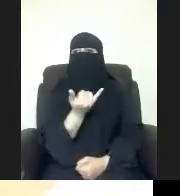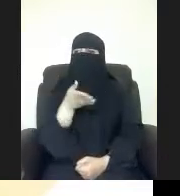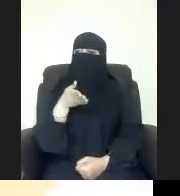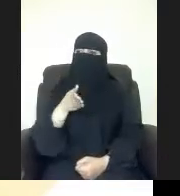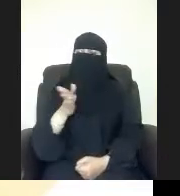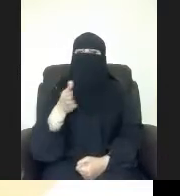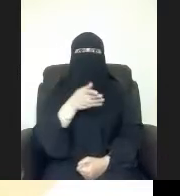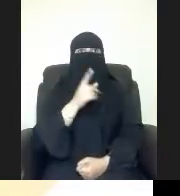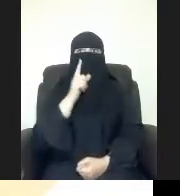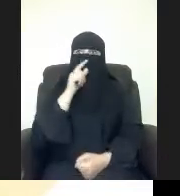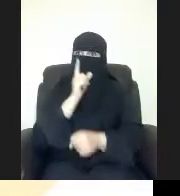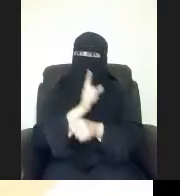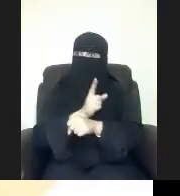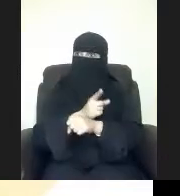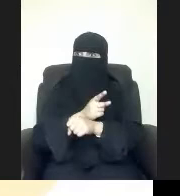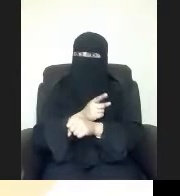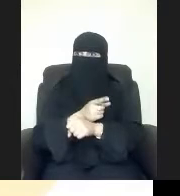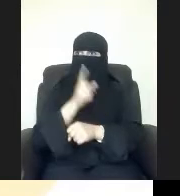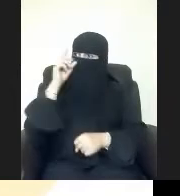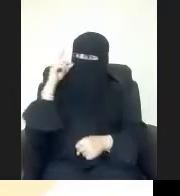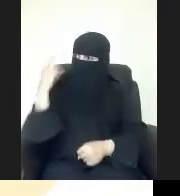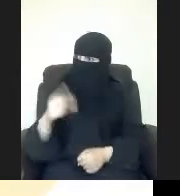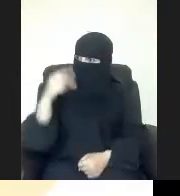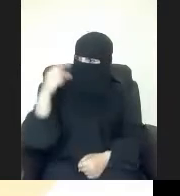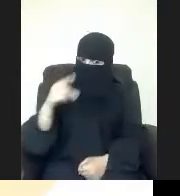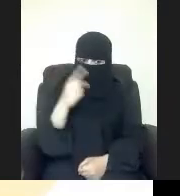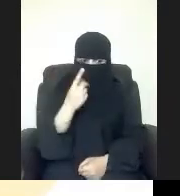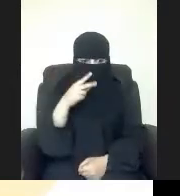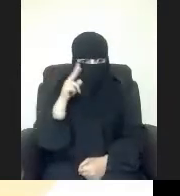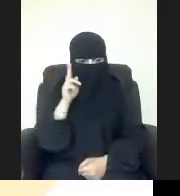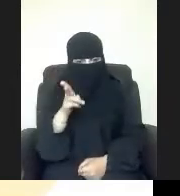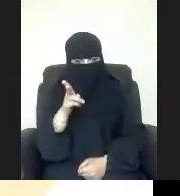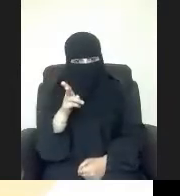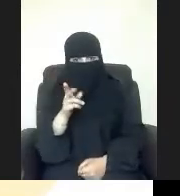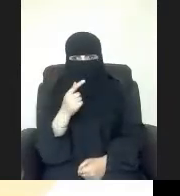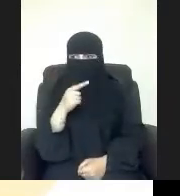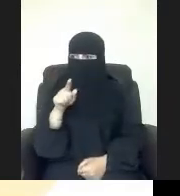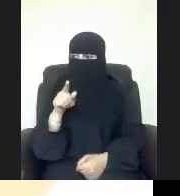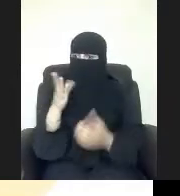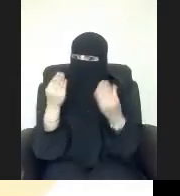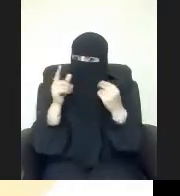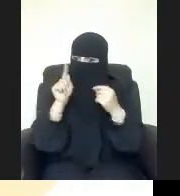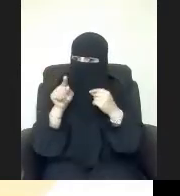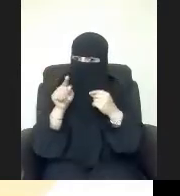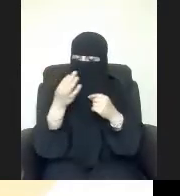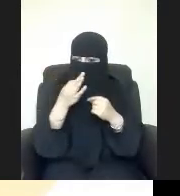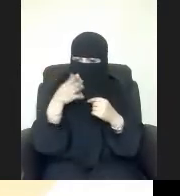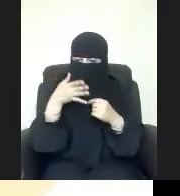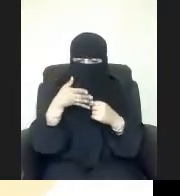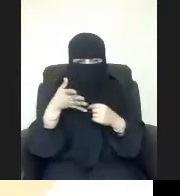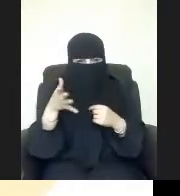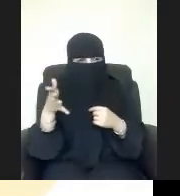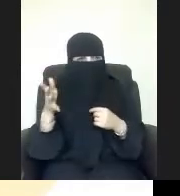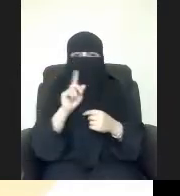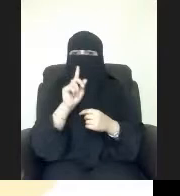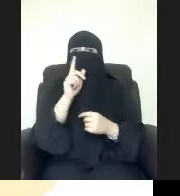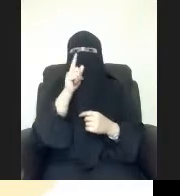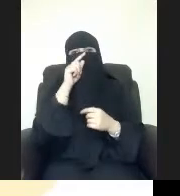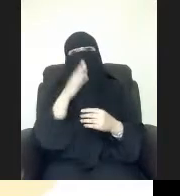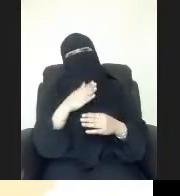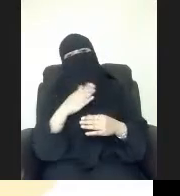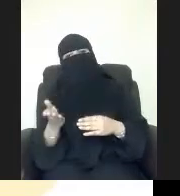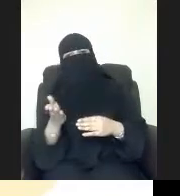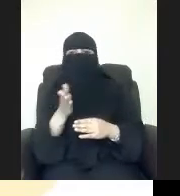المعلم أو الهيئة التدريسية هو مصدر العملية التعليمية. كذلك لماذا التدريس بالتعلم